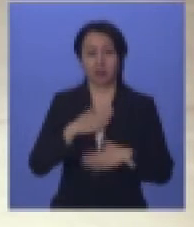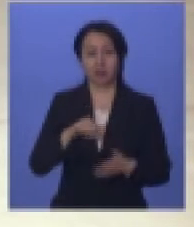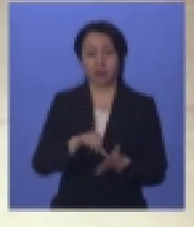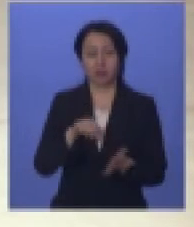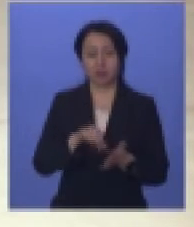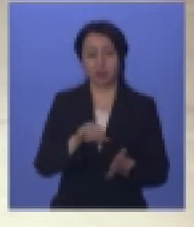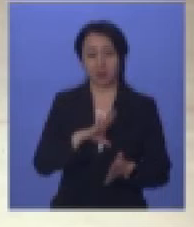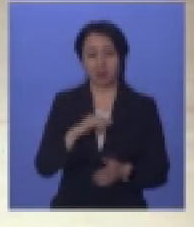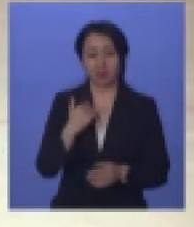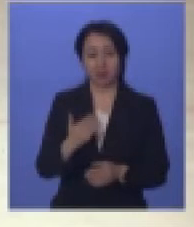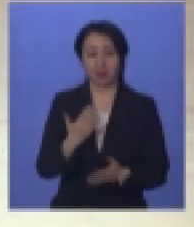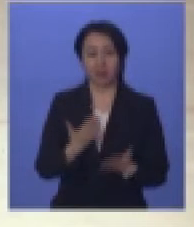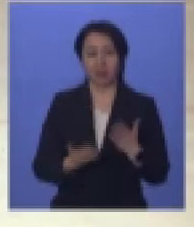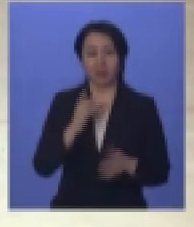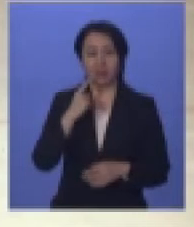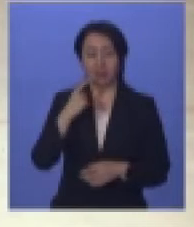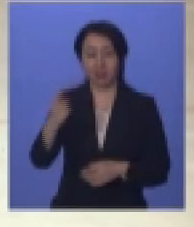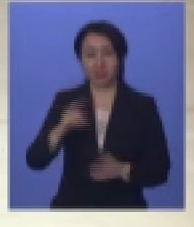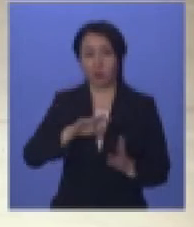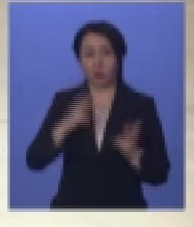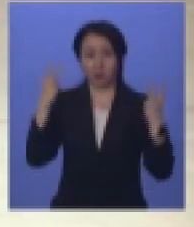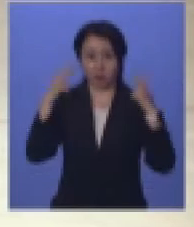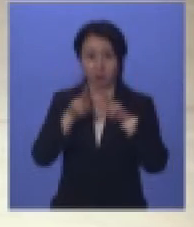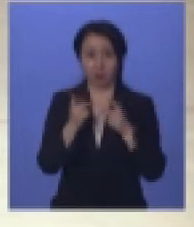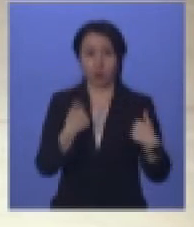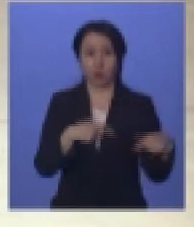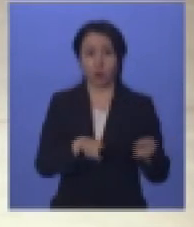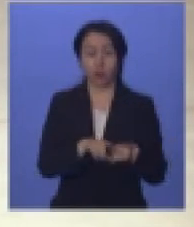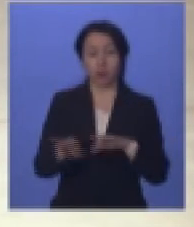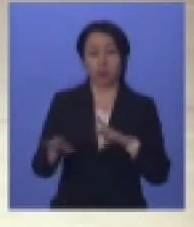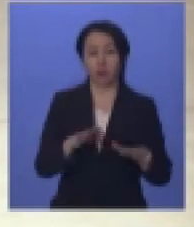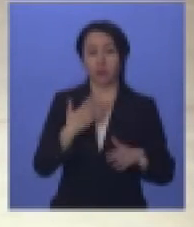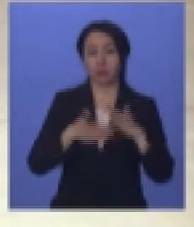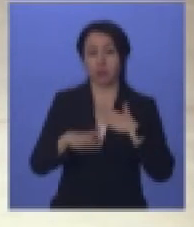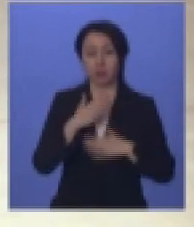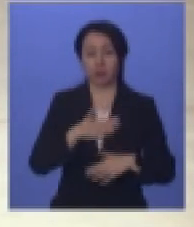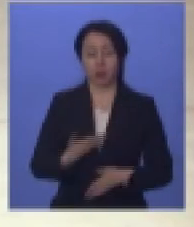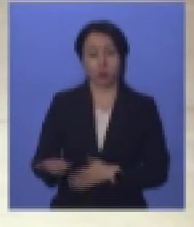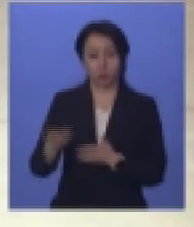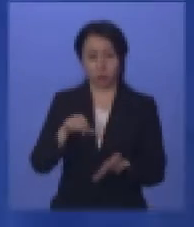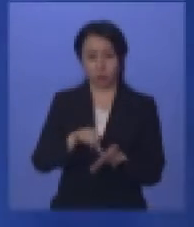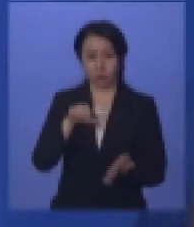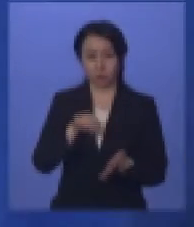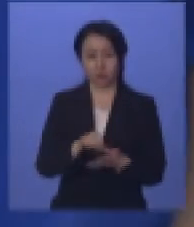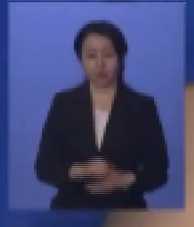приняла участие в ней. Если в дальнейшем университет организует подобные мероприятия, я с удовольствием приду